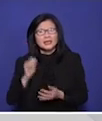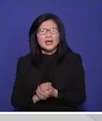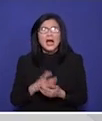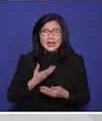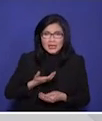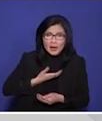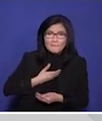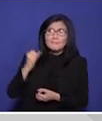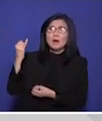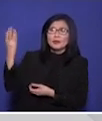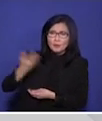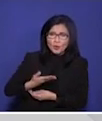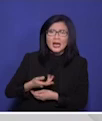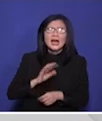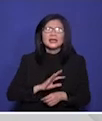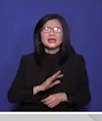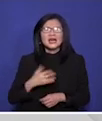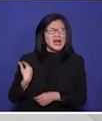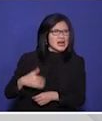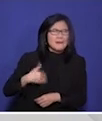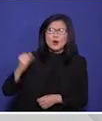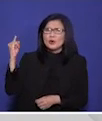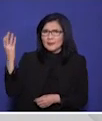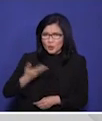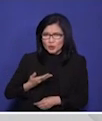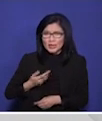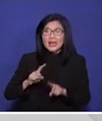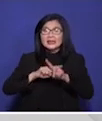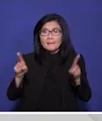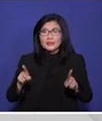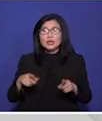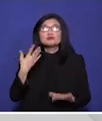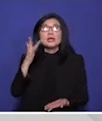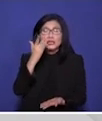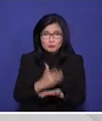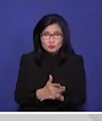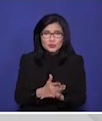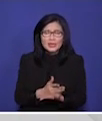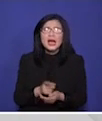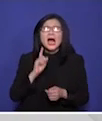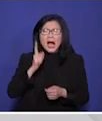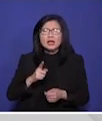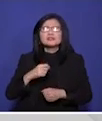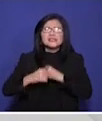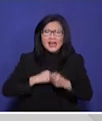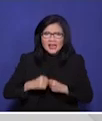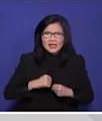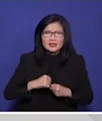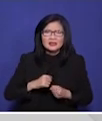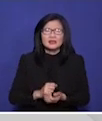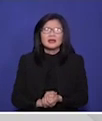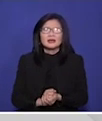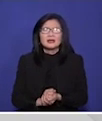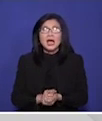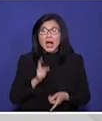ada yang mau impimport Tetapi kalau sudah diputuskan ya memang harus dijalankan bahwa